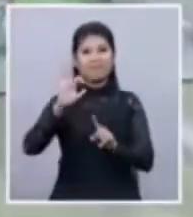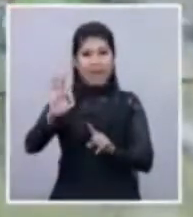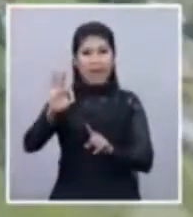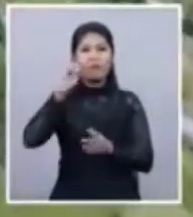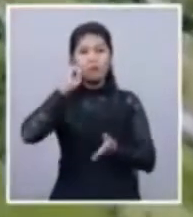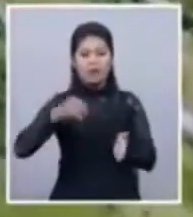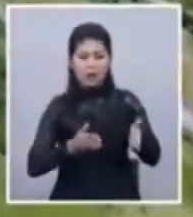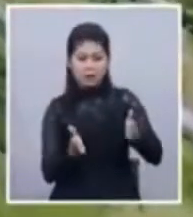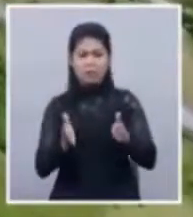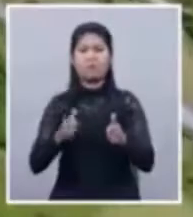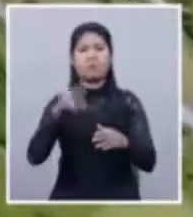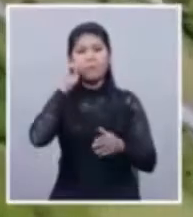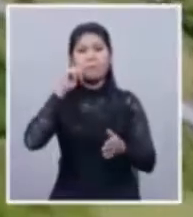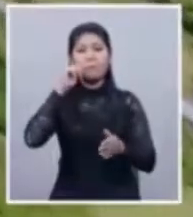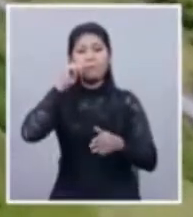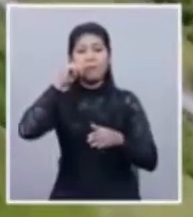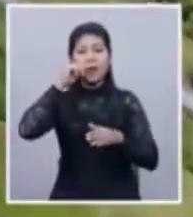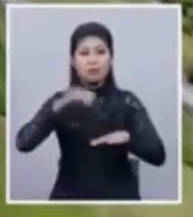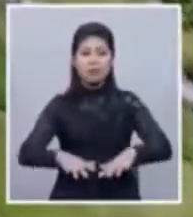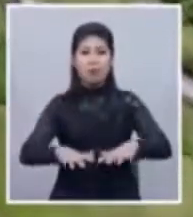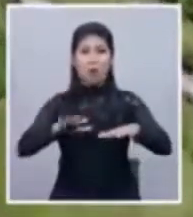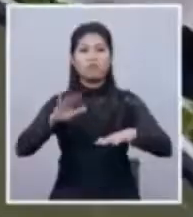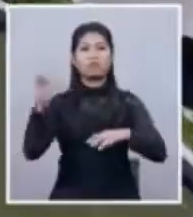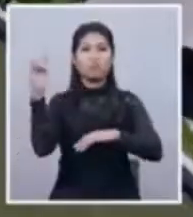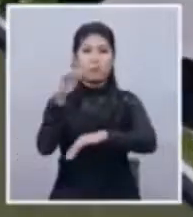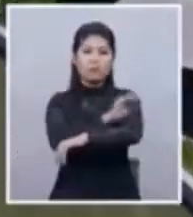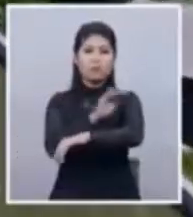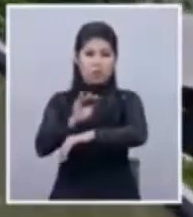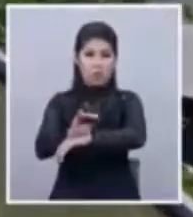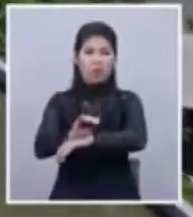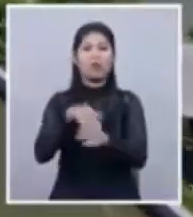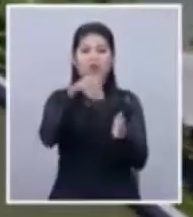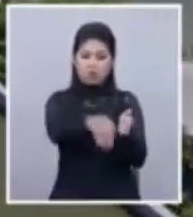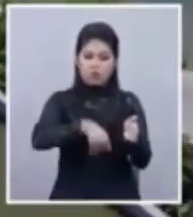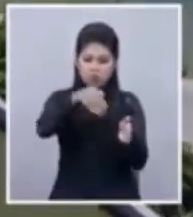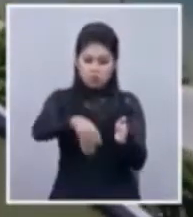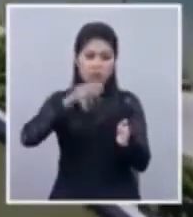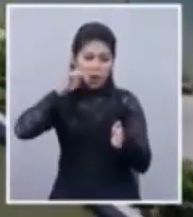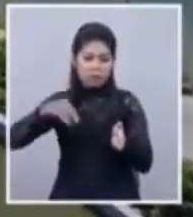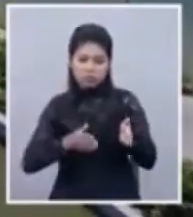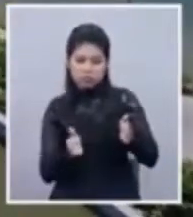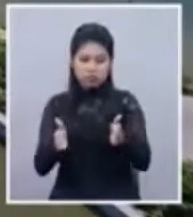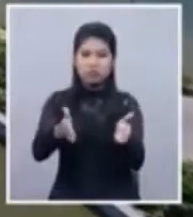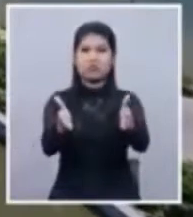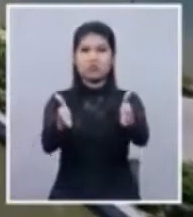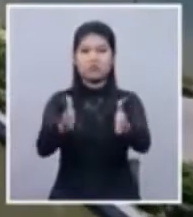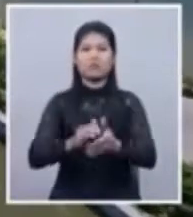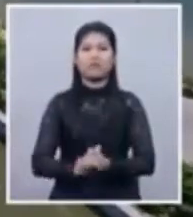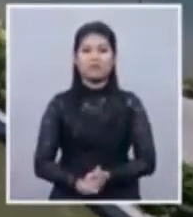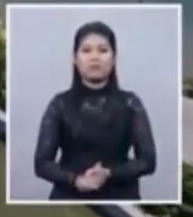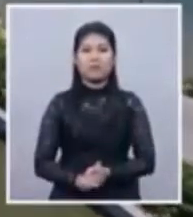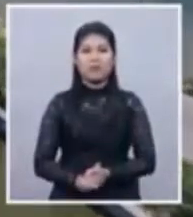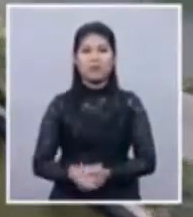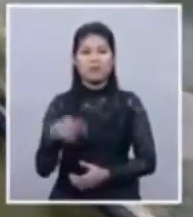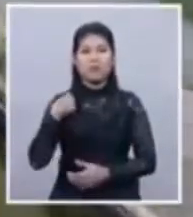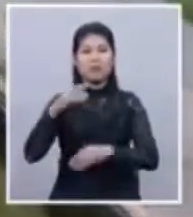บริเวณสนามบินสุวรรณภูมิด้วยการขุดลอกคลองระบายน้ำและคำนึงถึงบริเวณรอบๆด้วยค่ะพระอัจฉริ